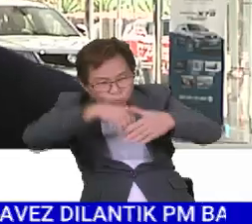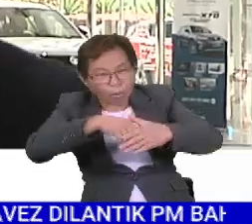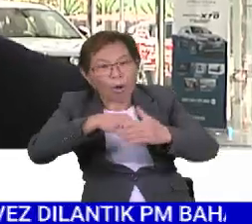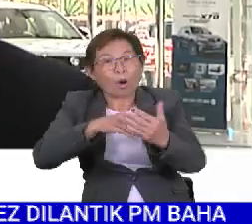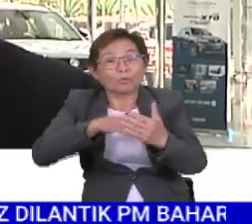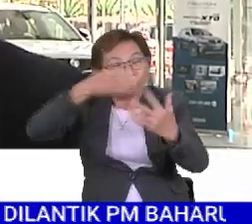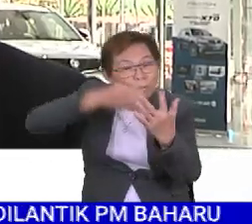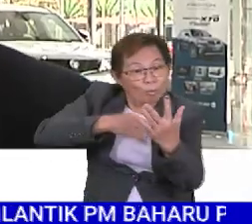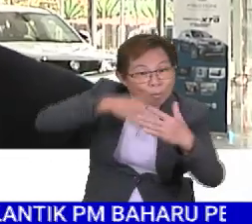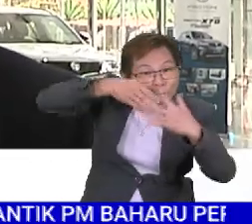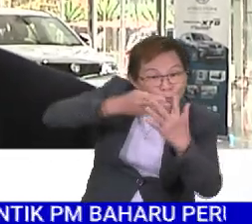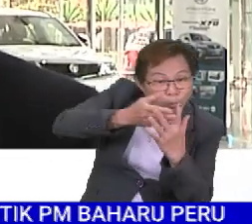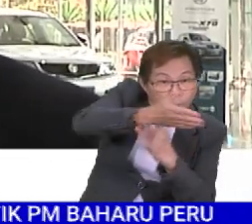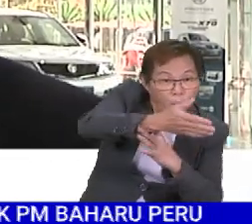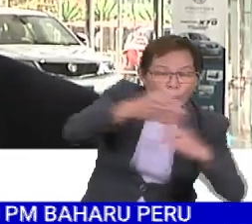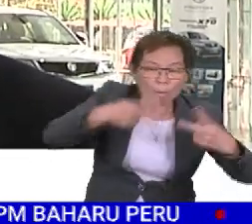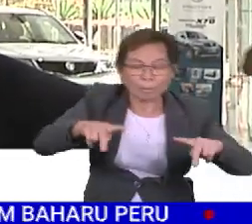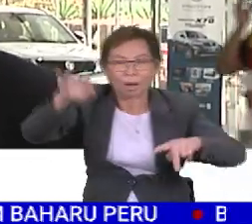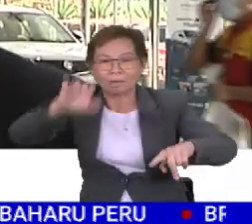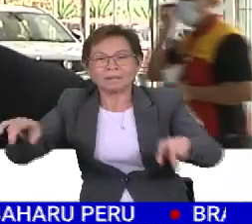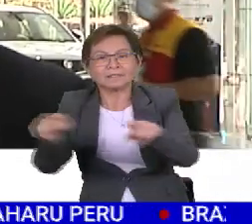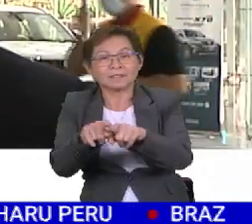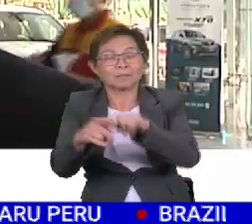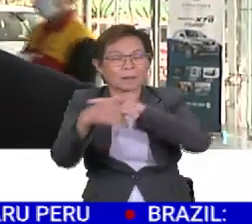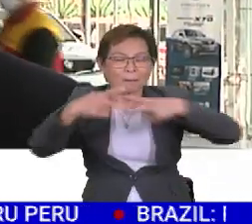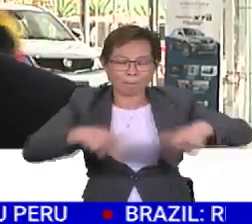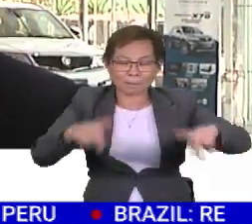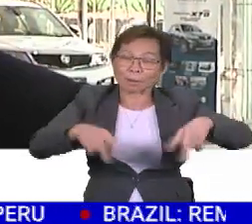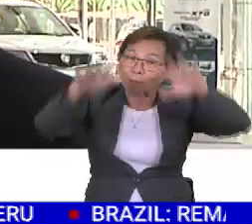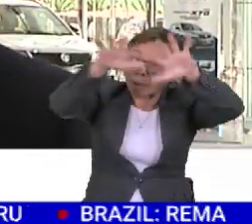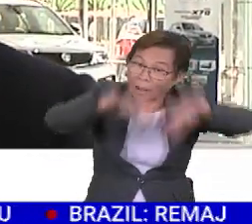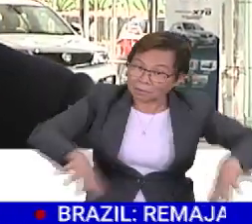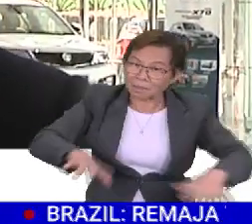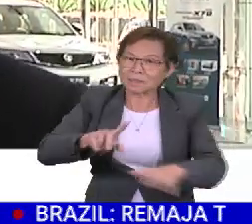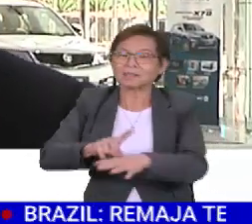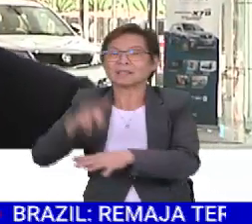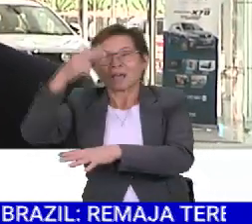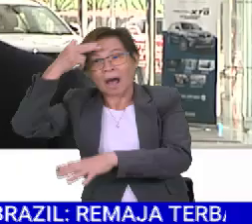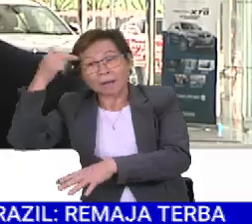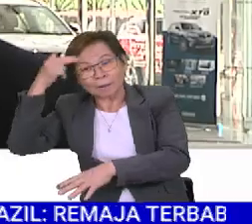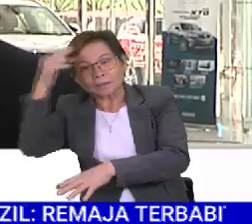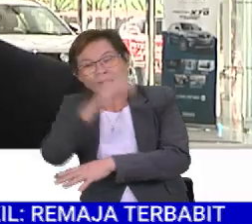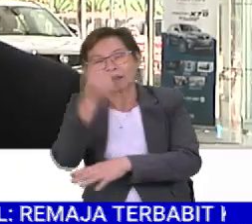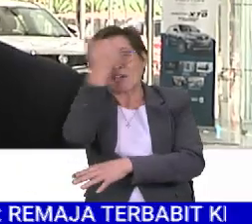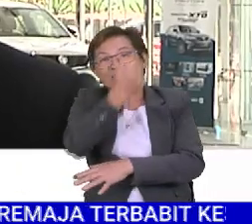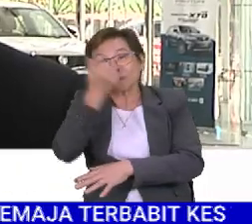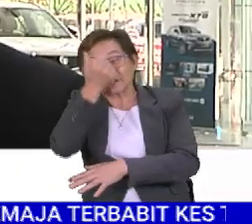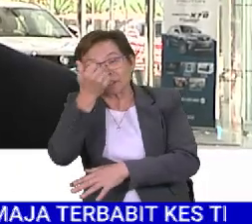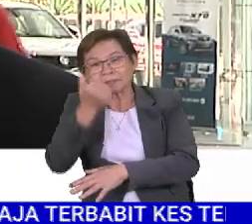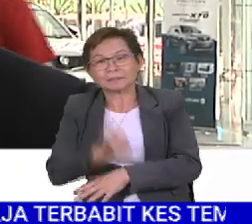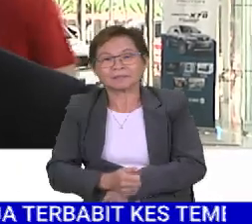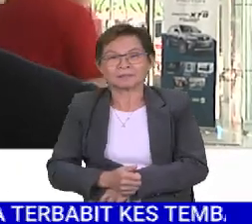di Eropah. Begitu juga dengan pasaran-pasaran di ASEAN, pasaran-pasaran di Timur Tengah dan Afrika. Ini